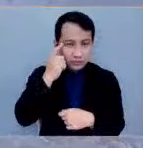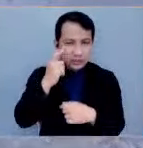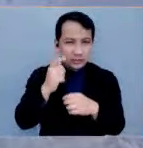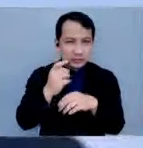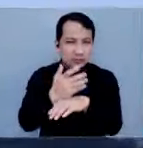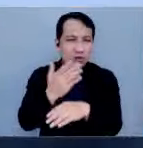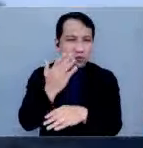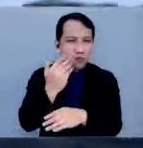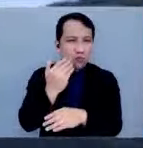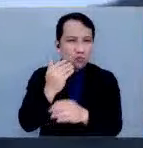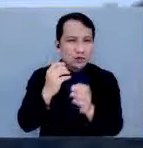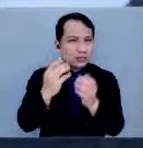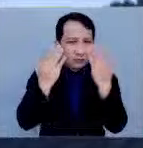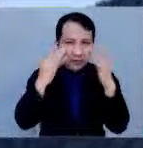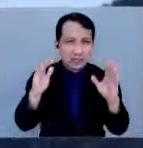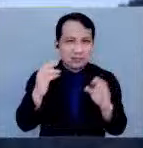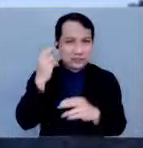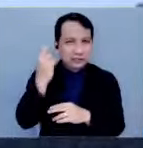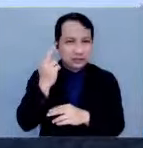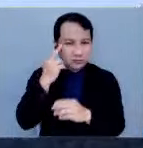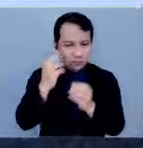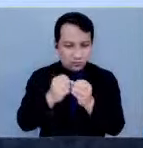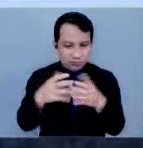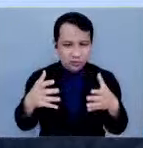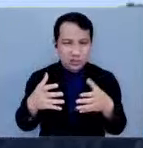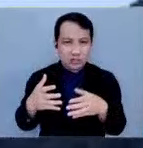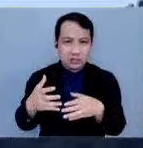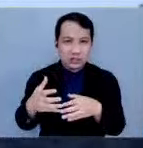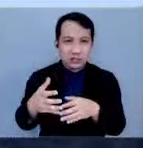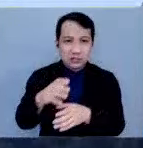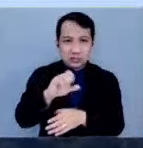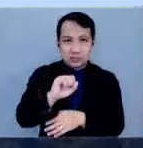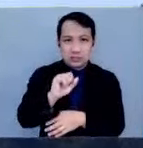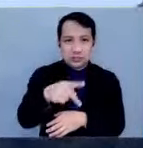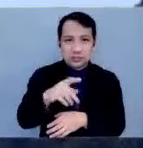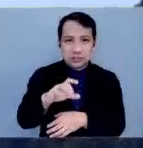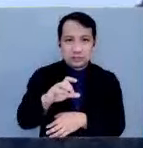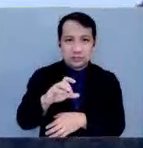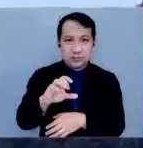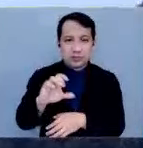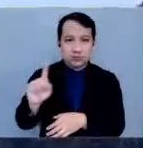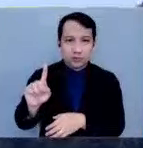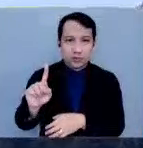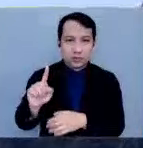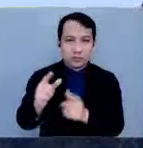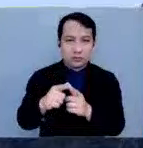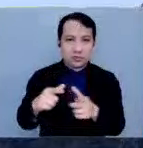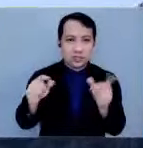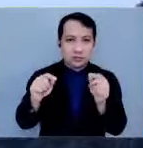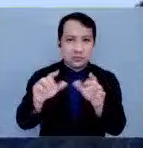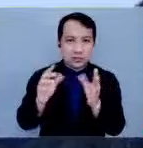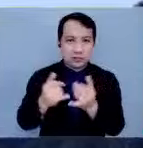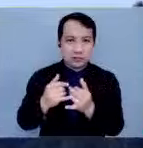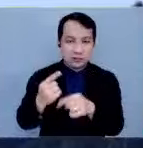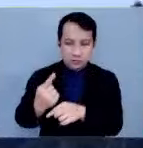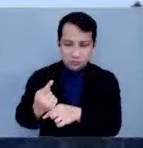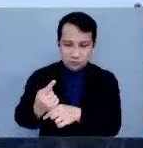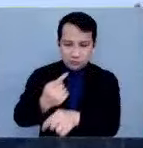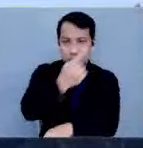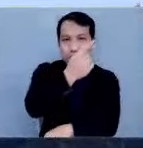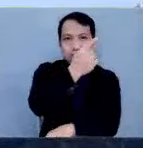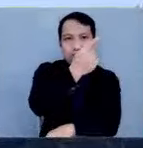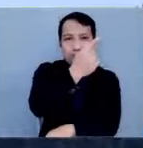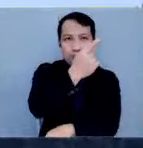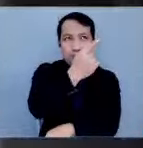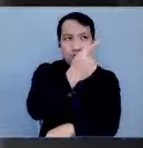bakit ito sumabog. Balak sana ng kumpanyang Space One na maging kaunaw ng Japanese company na makapaglagay ng satellite sa